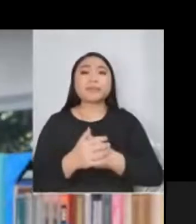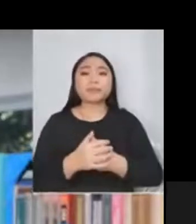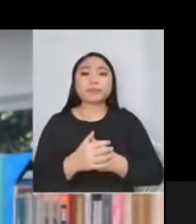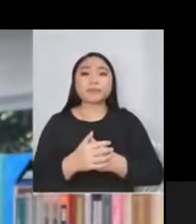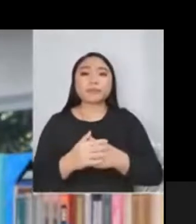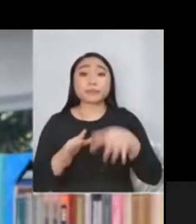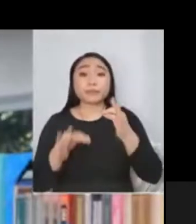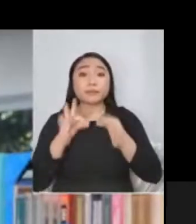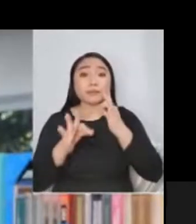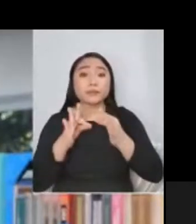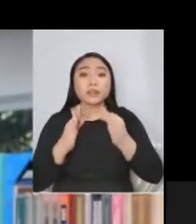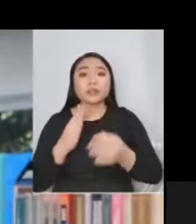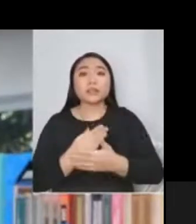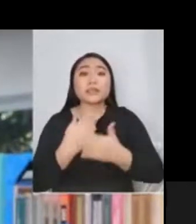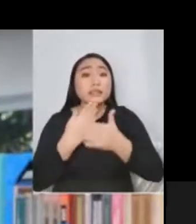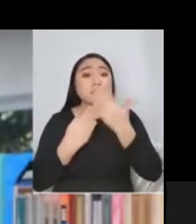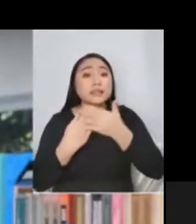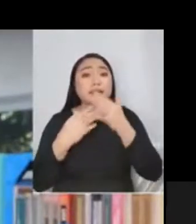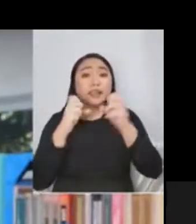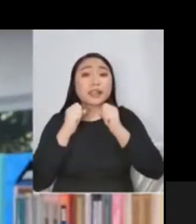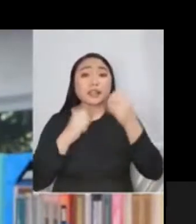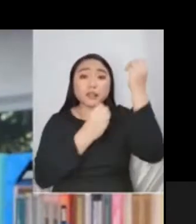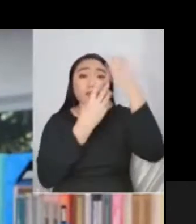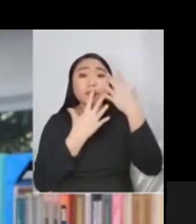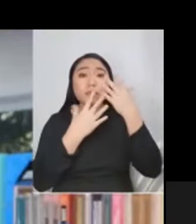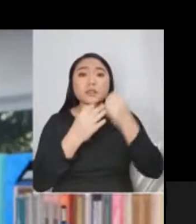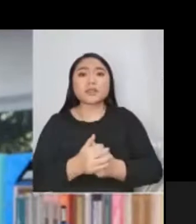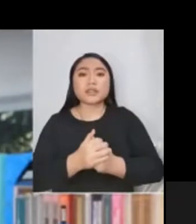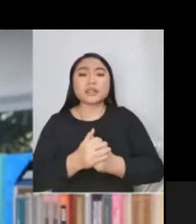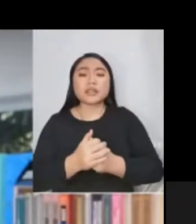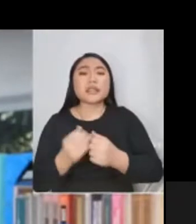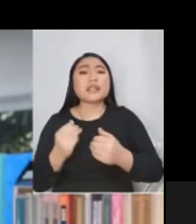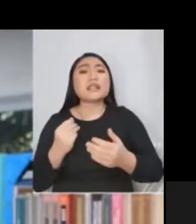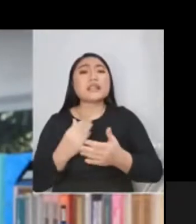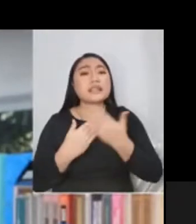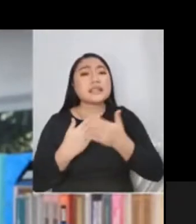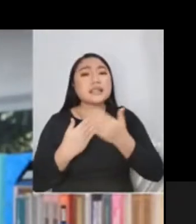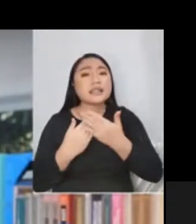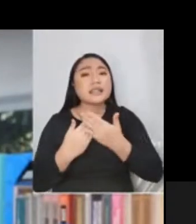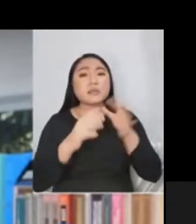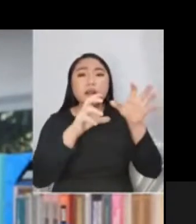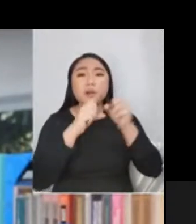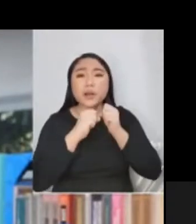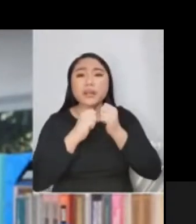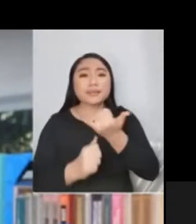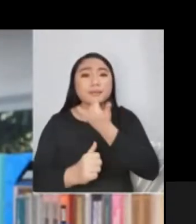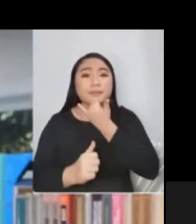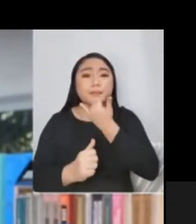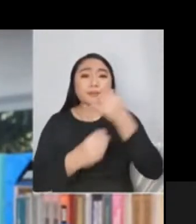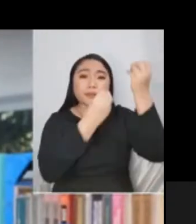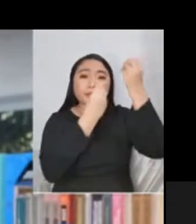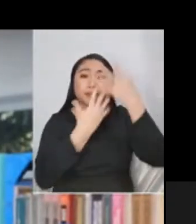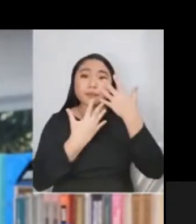na kung gaano kabilis makasagap ng impormasyon, ganun din kabilis makasagap